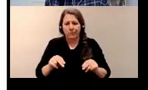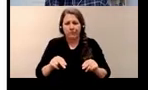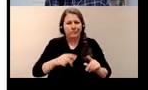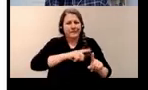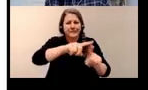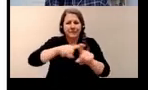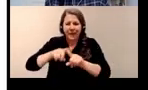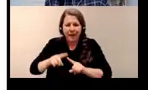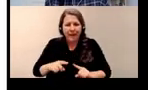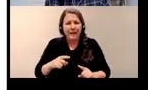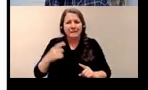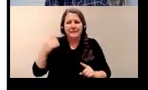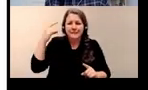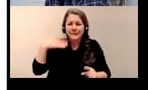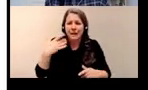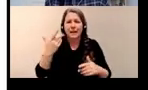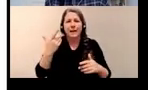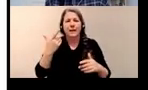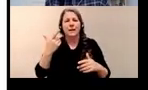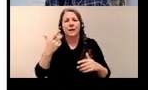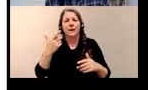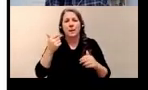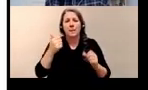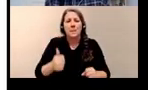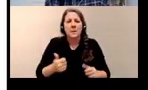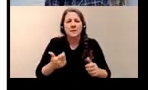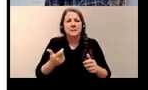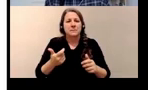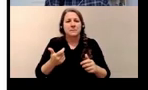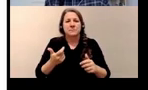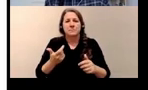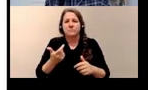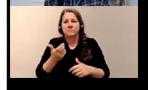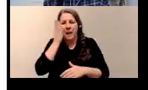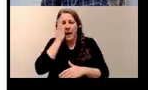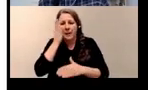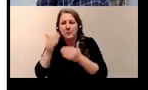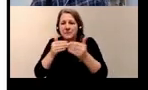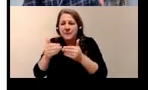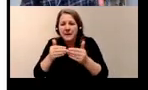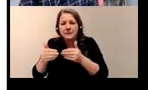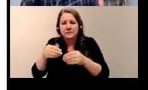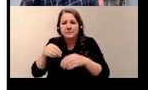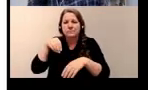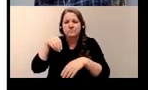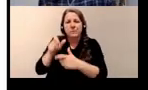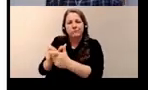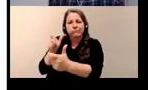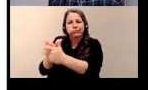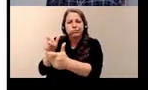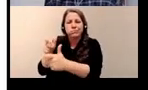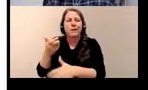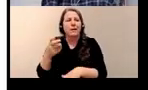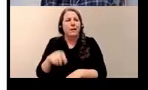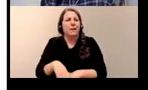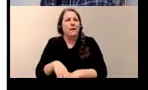existent, hein, qui peuvent aller du Fab Lab, Hackerspace de quartier qui est dans un container ici à côté de la gare à